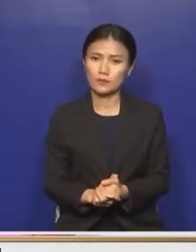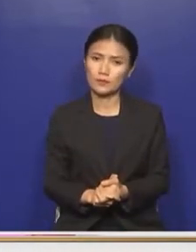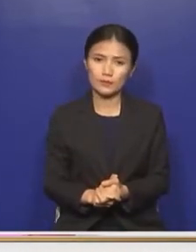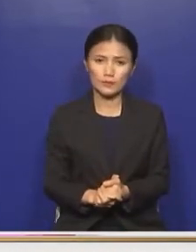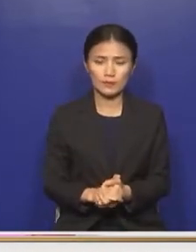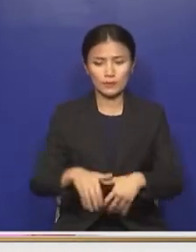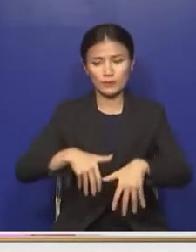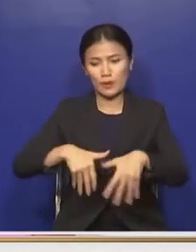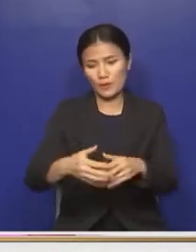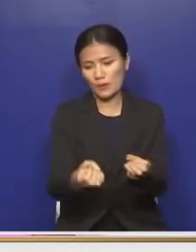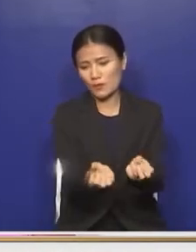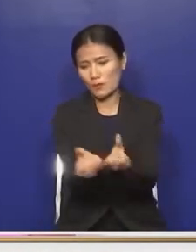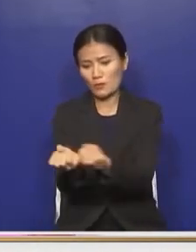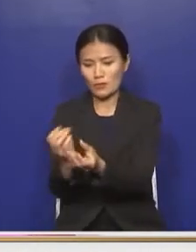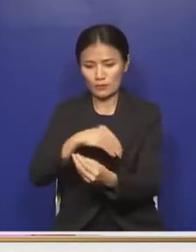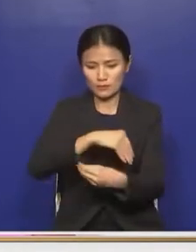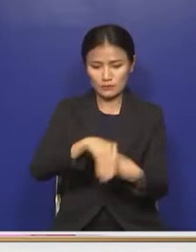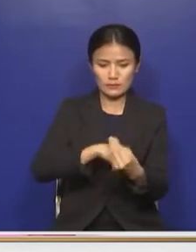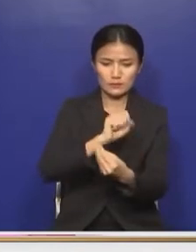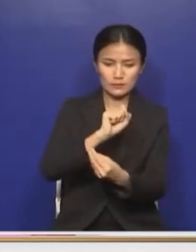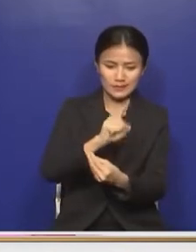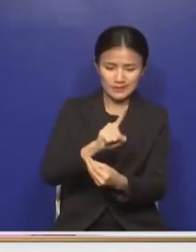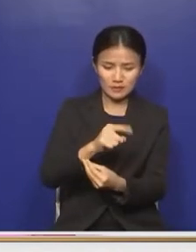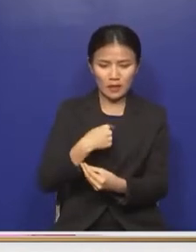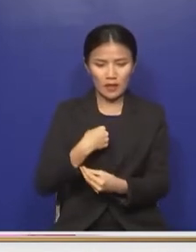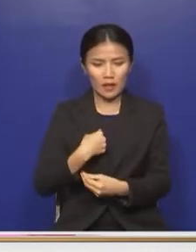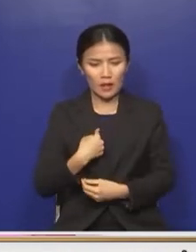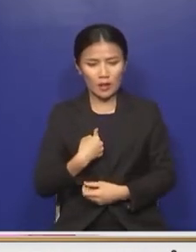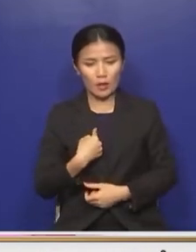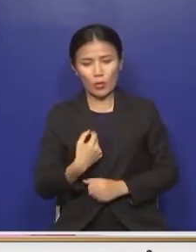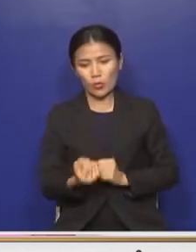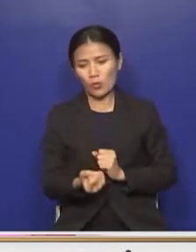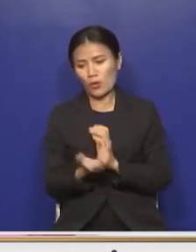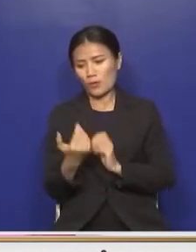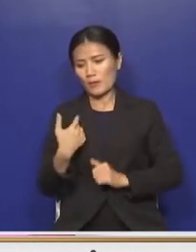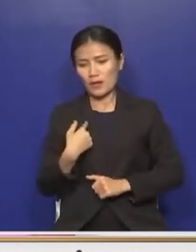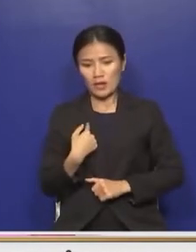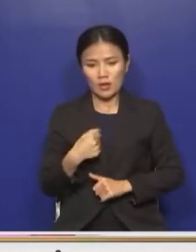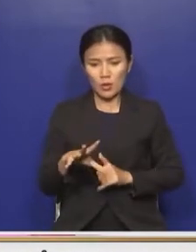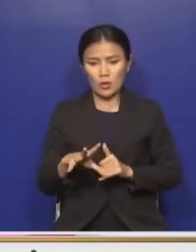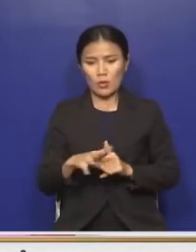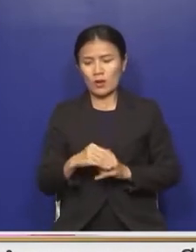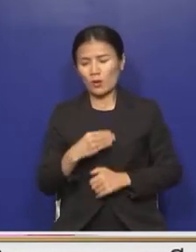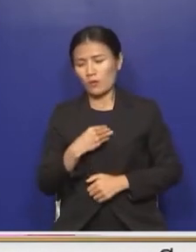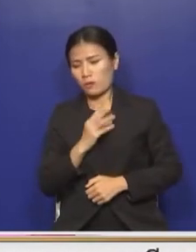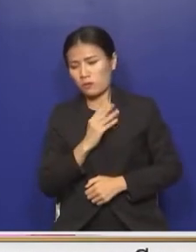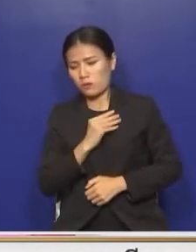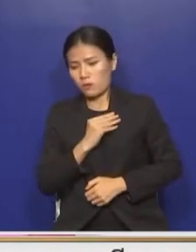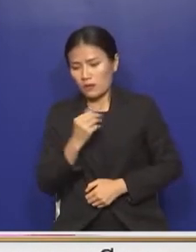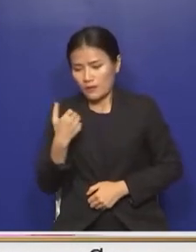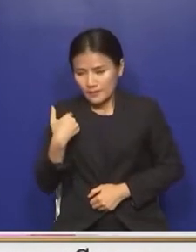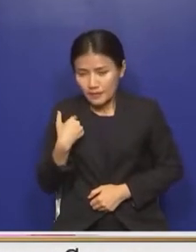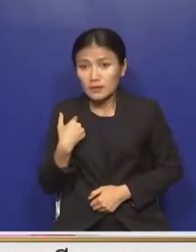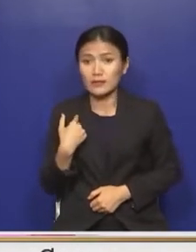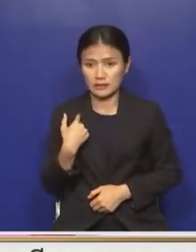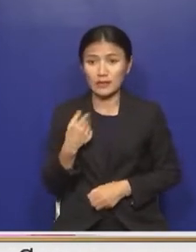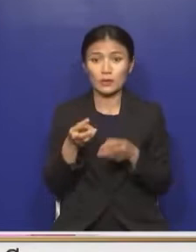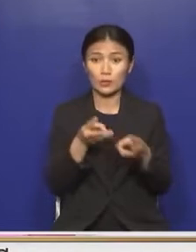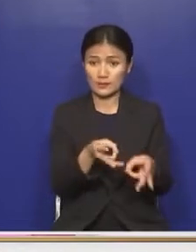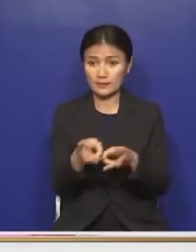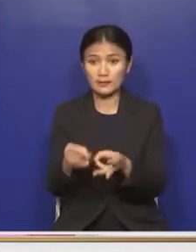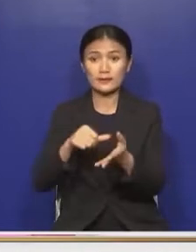ทั้งพิเศษฐกิจและความหวาดกลัวต่อการแพร่ระบาดอย่างรุนแรงทางออกที่ดีที่สุดคือให้ประชาชน